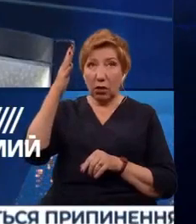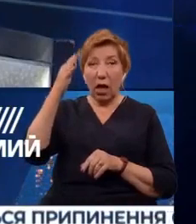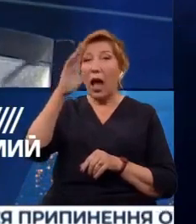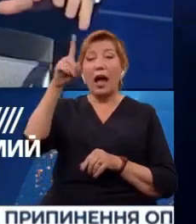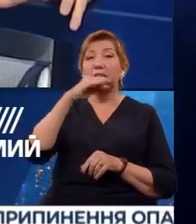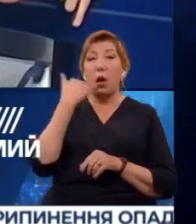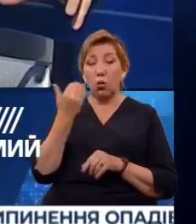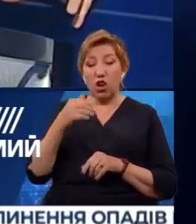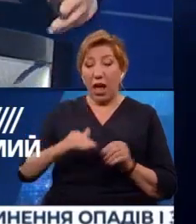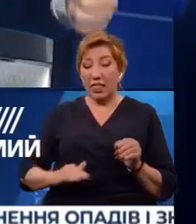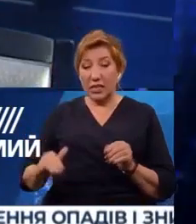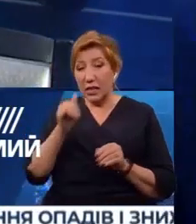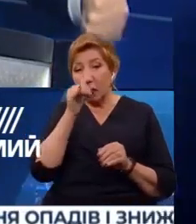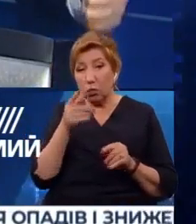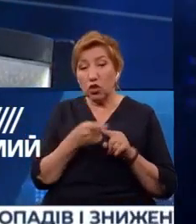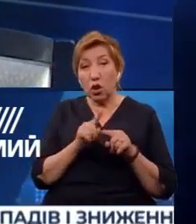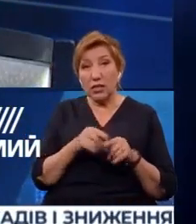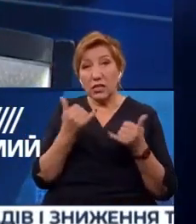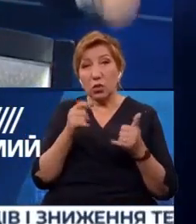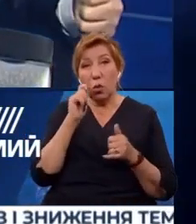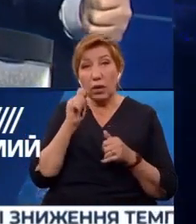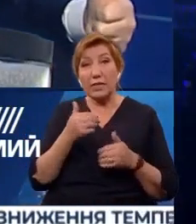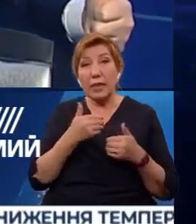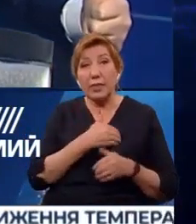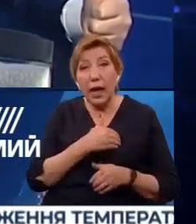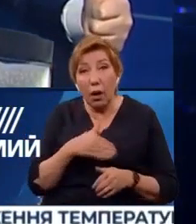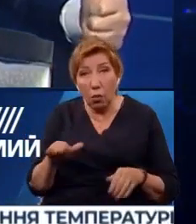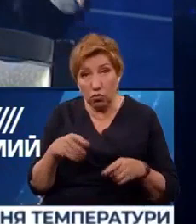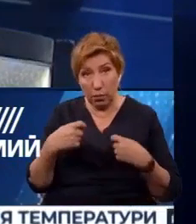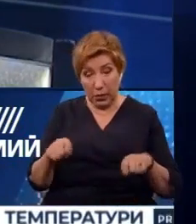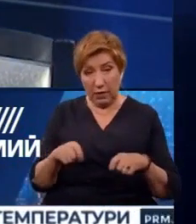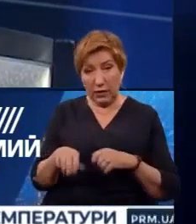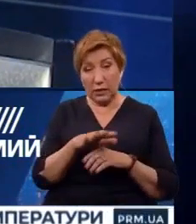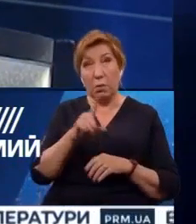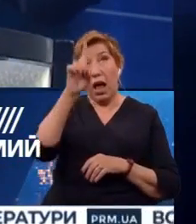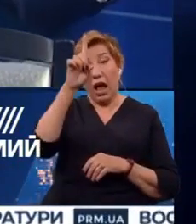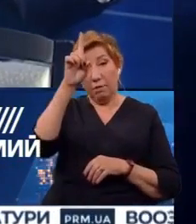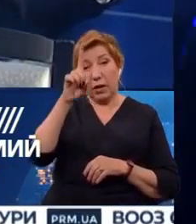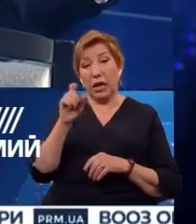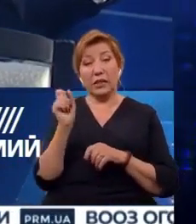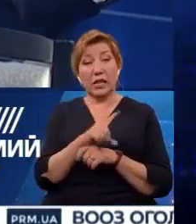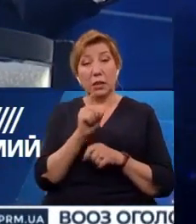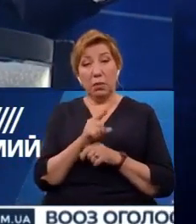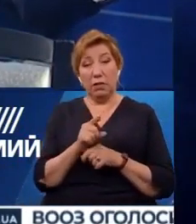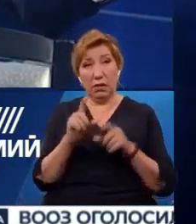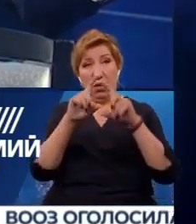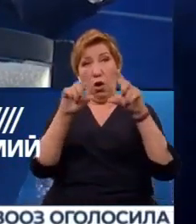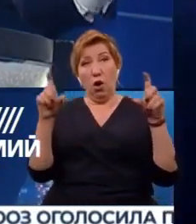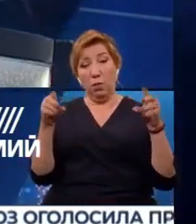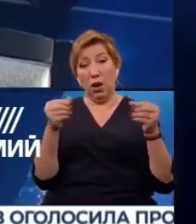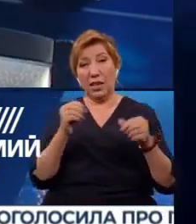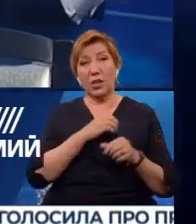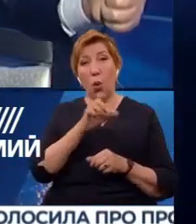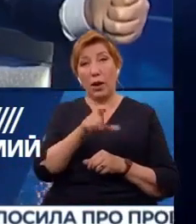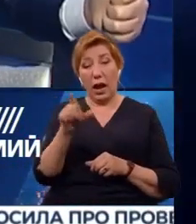не хочуть, а низи не можуть. От сьогодні українці не хочуть, щоб продавали землю. А верхи на замовлення транснаціональних